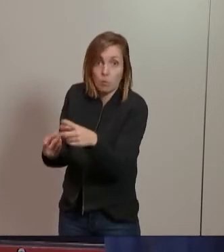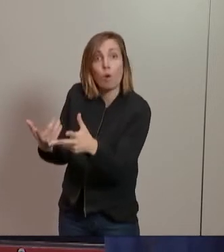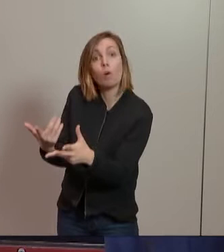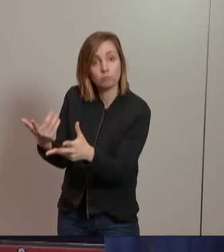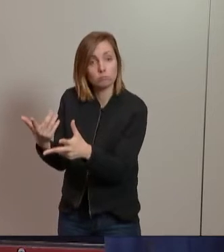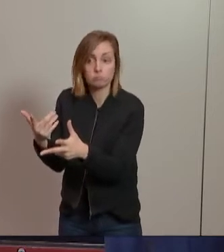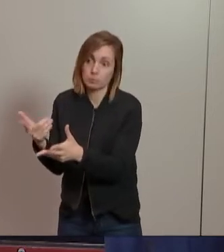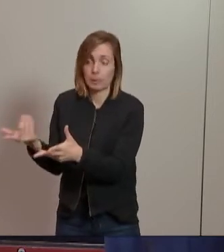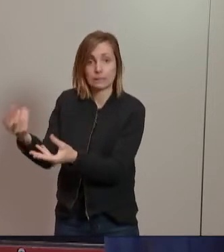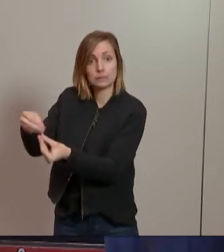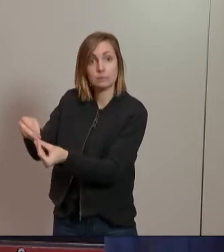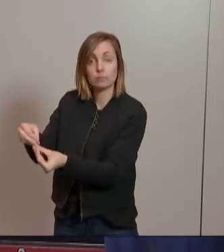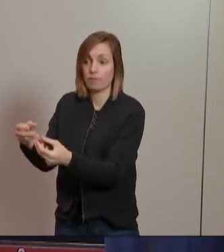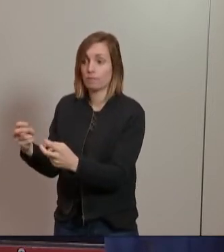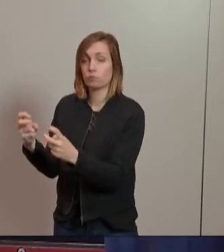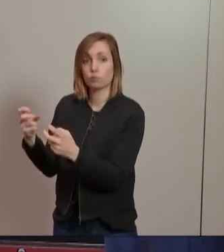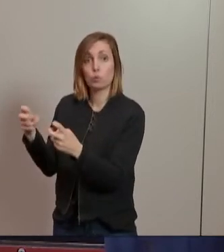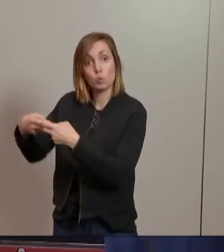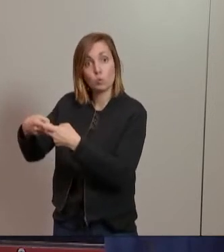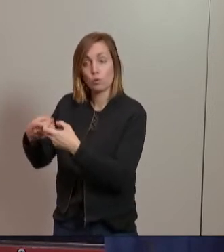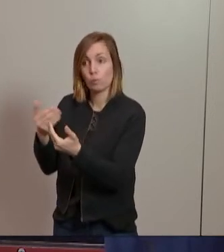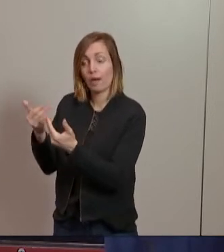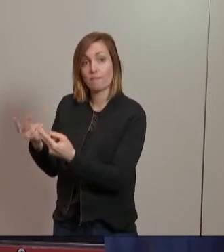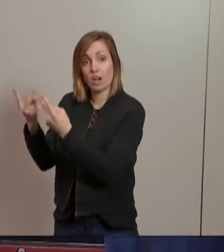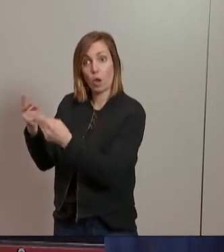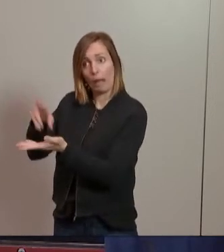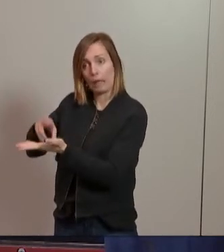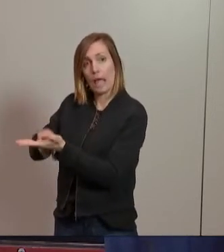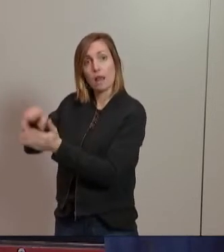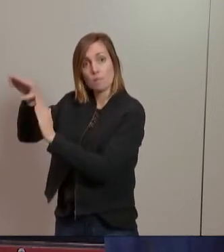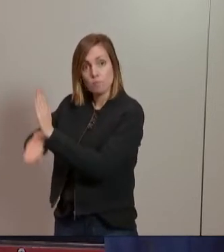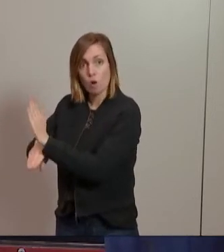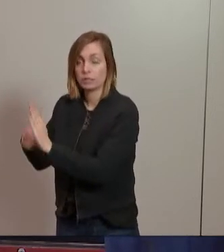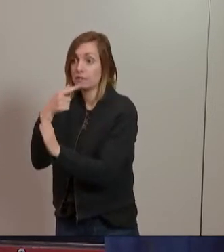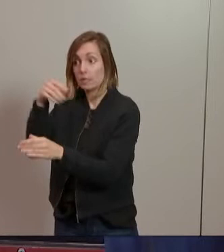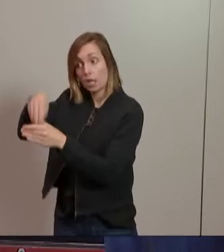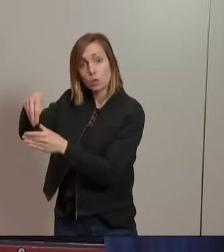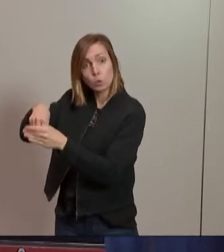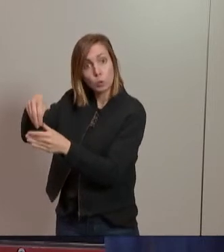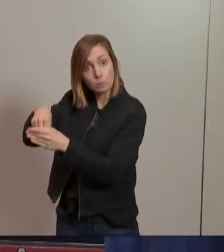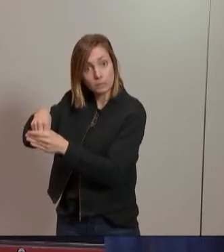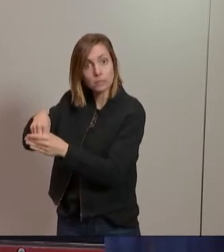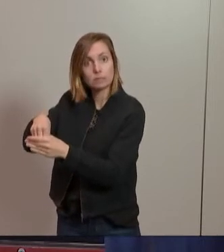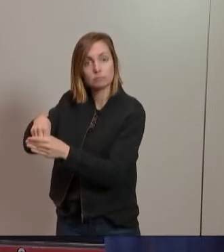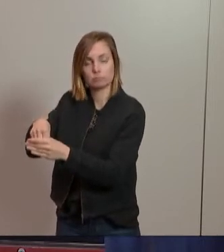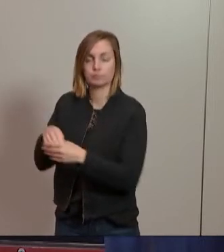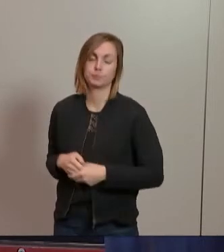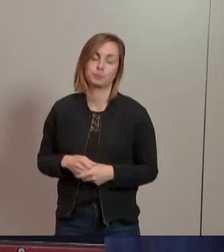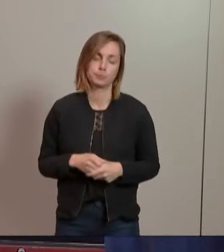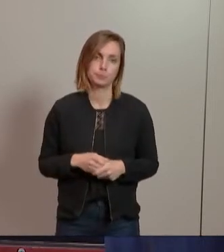inférieure à leur valeur réelle, ce qui permet à l'intéressé de faire l'économie de tout ou partie des frais qu'il aurait dû supporter à titre